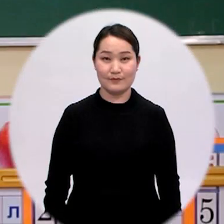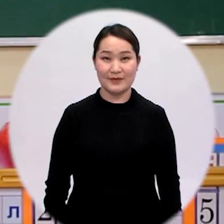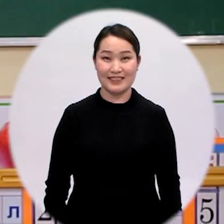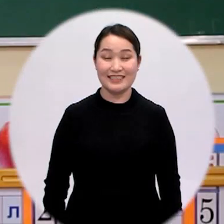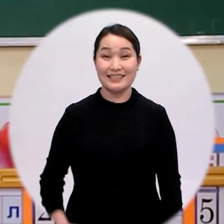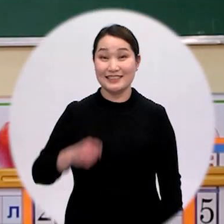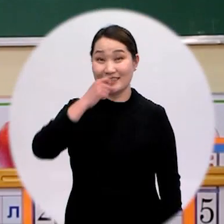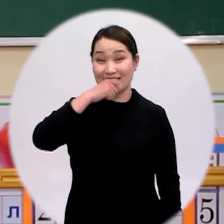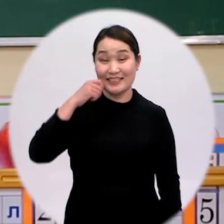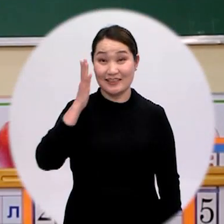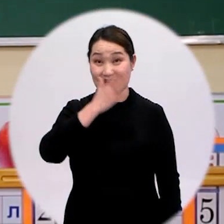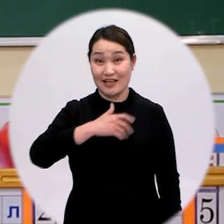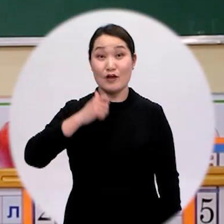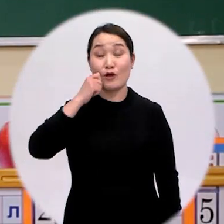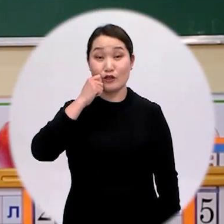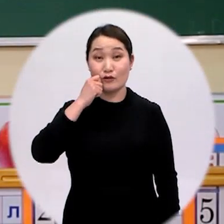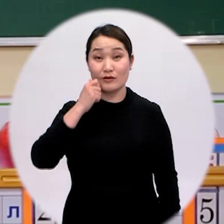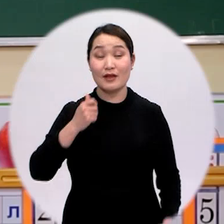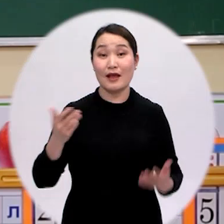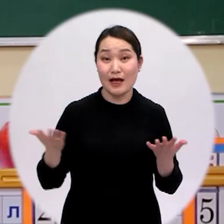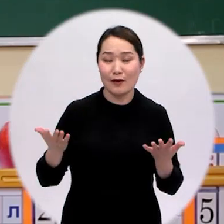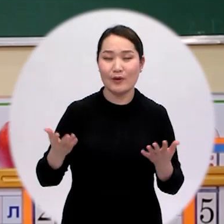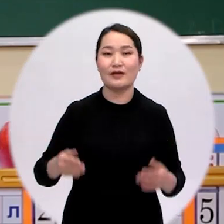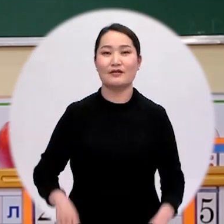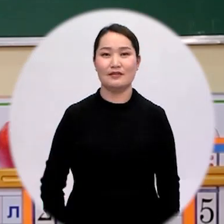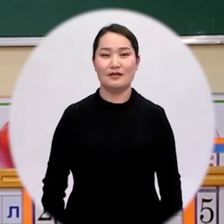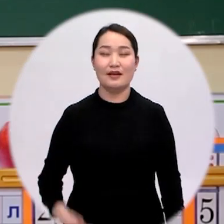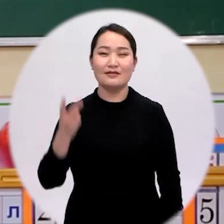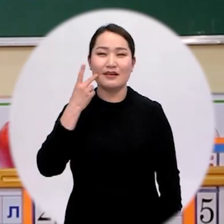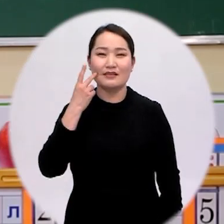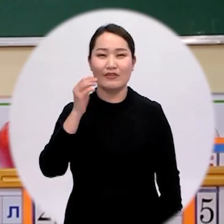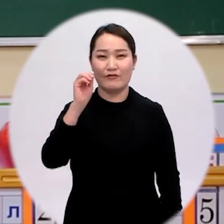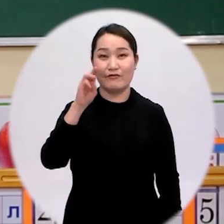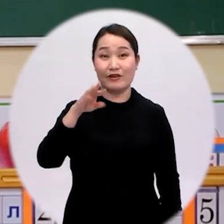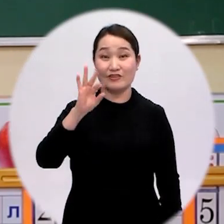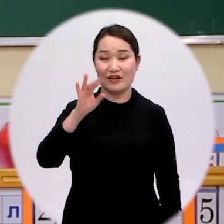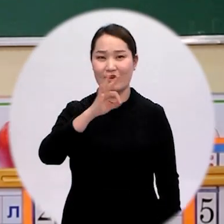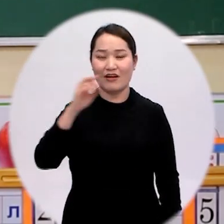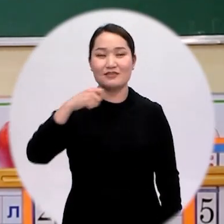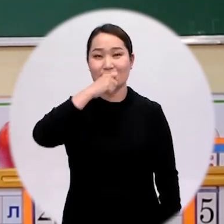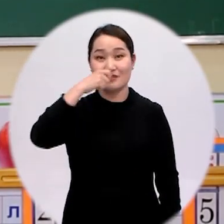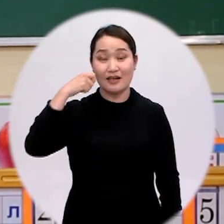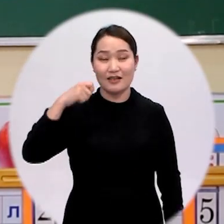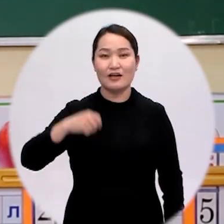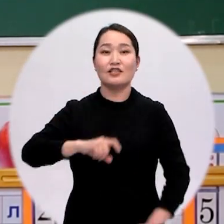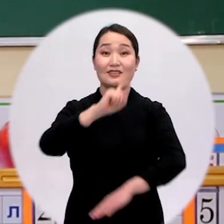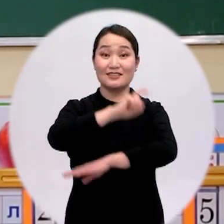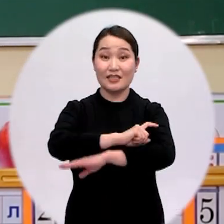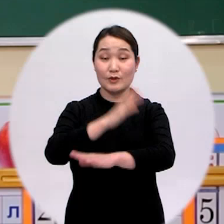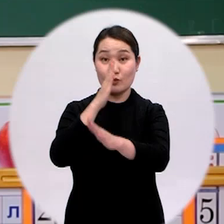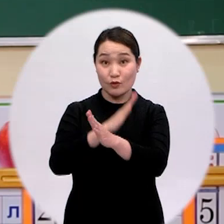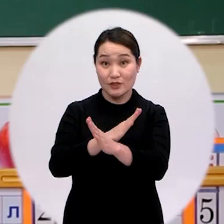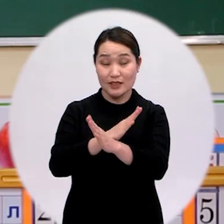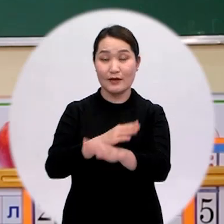Шүдээ эрүүл байлгахын тулд тогтмол фотортой байгаар шүдээ угааж байгаарай. Өнөөдрийн хичээл маань